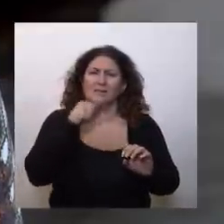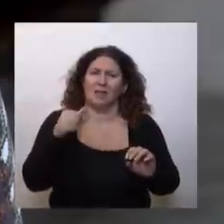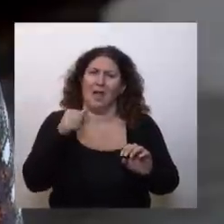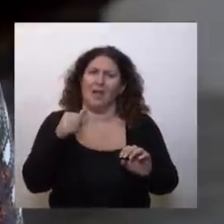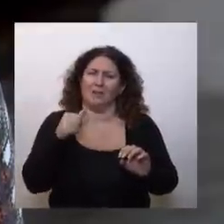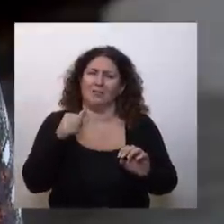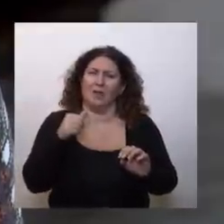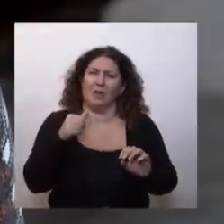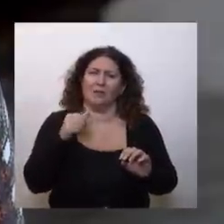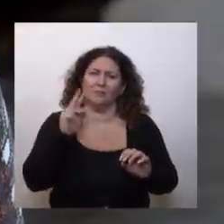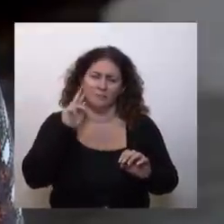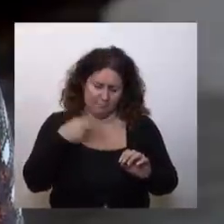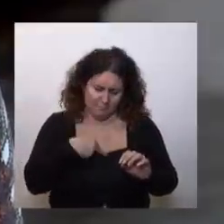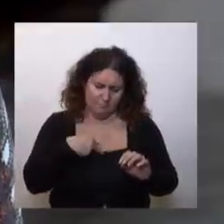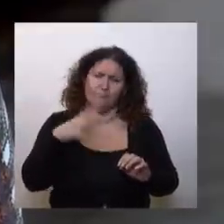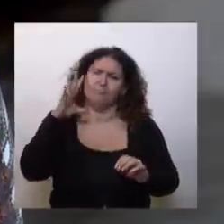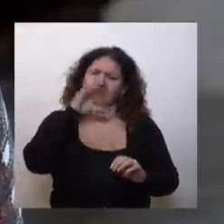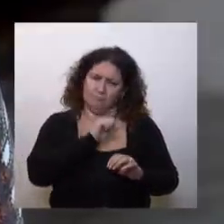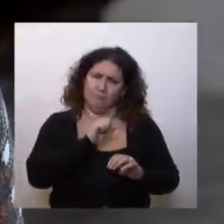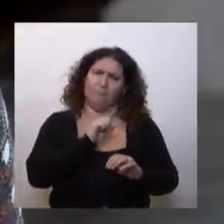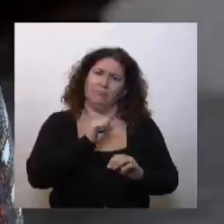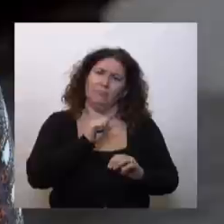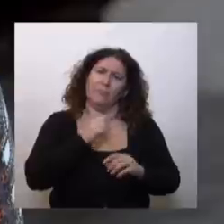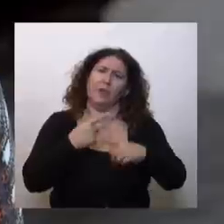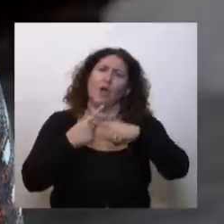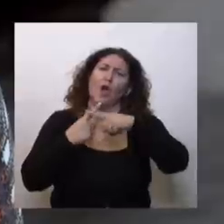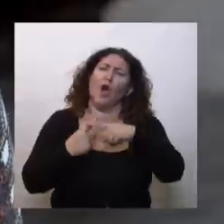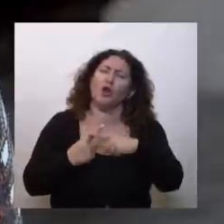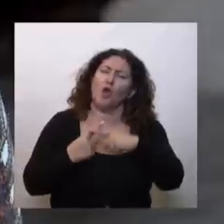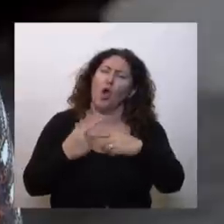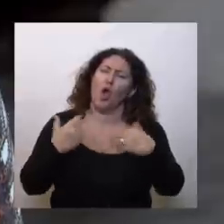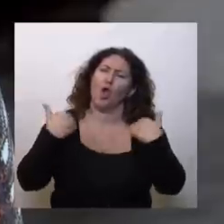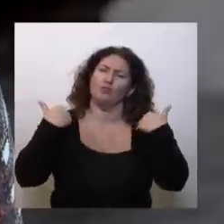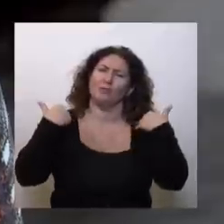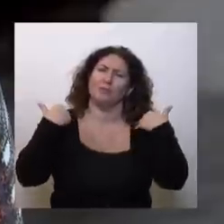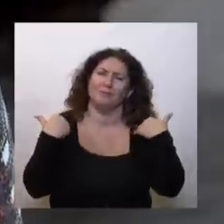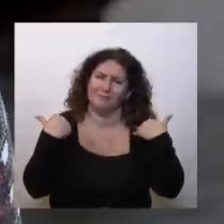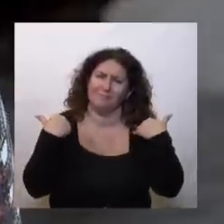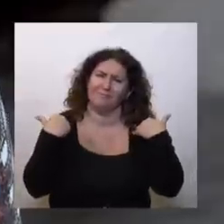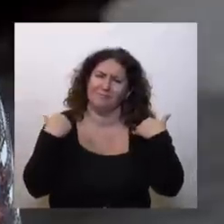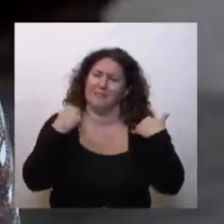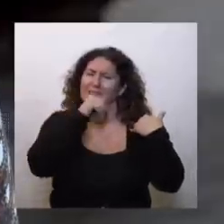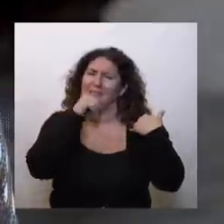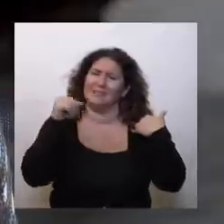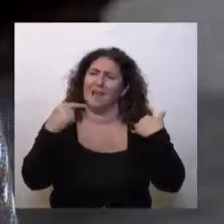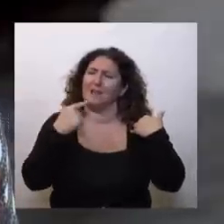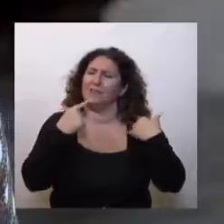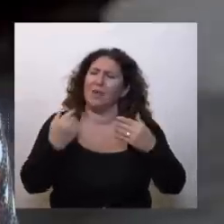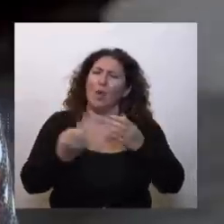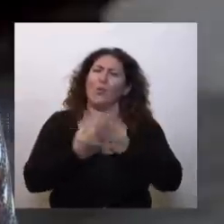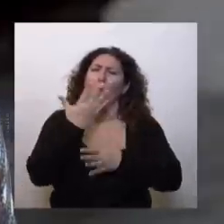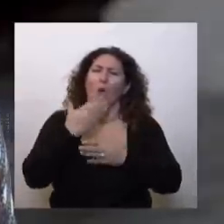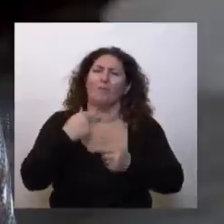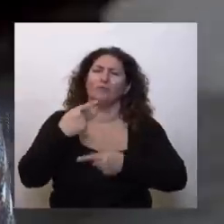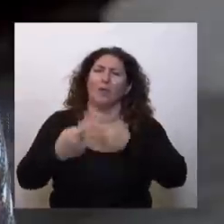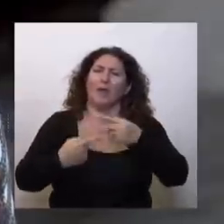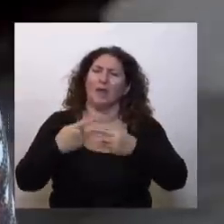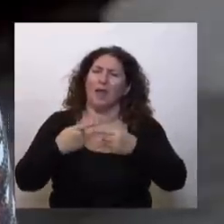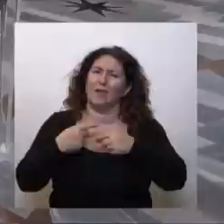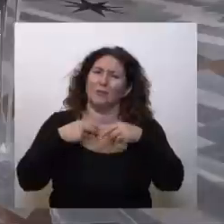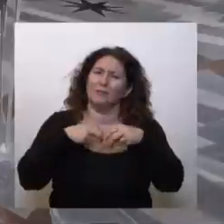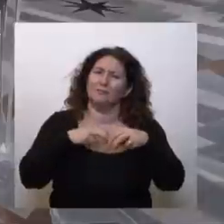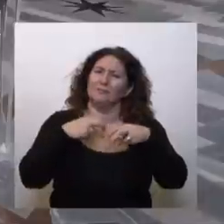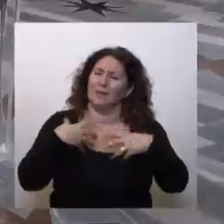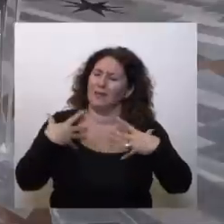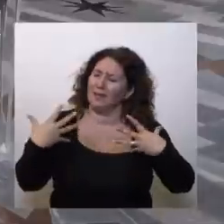croce è un modo per camminare con le nuove generazioni insieme a loro per educare all'incontro e alla